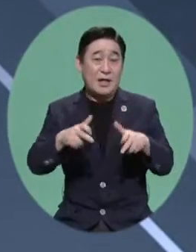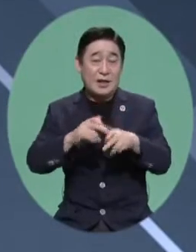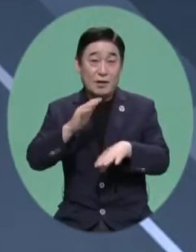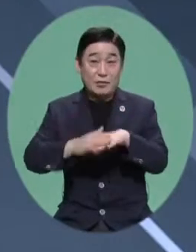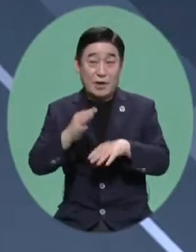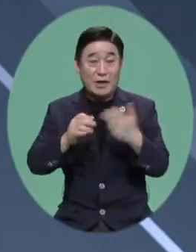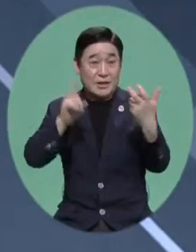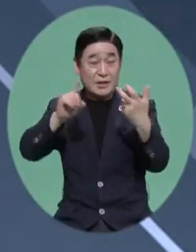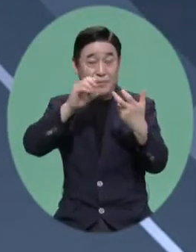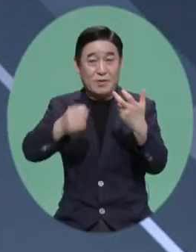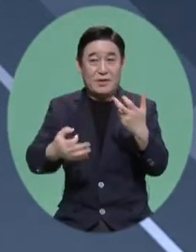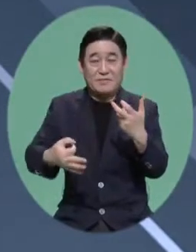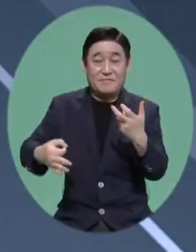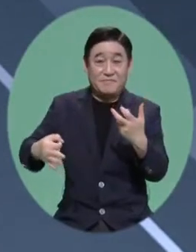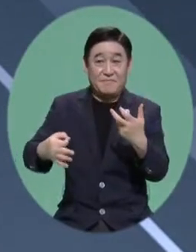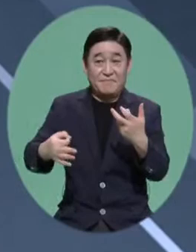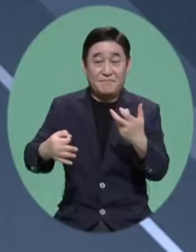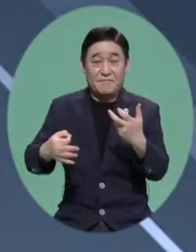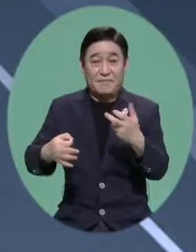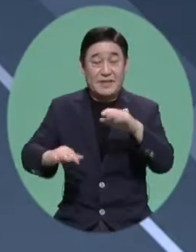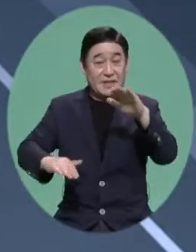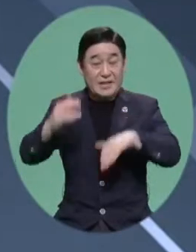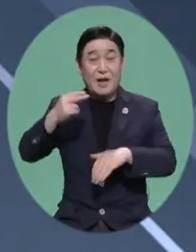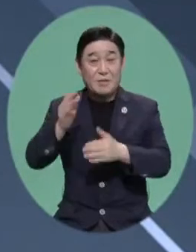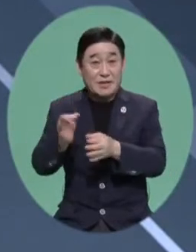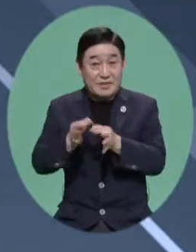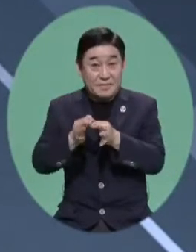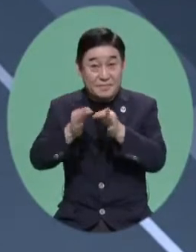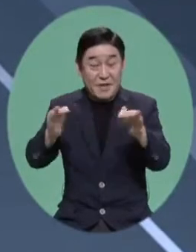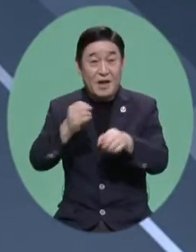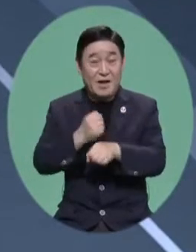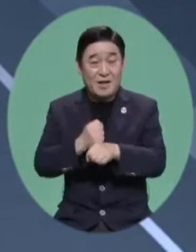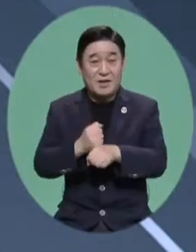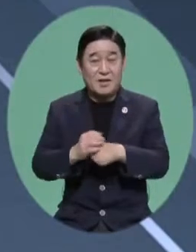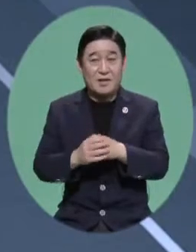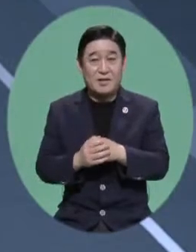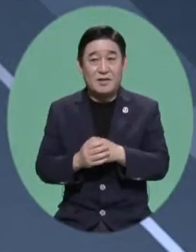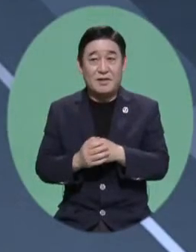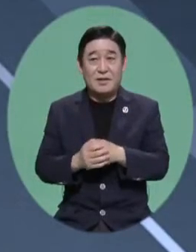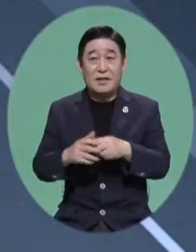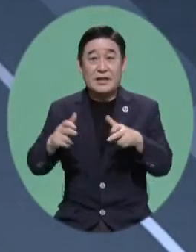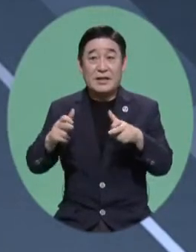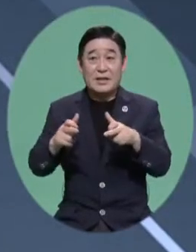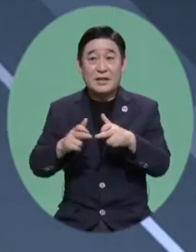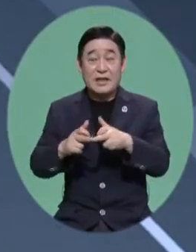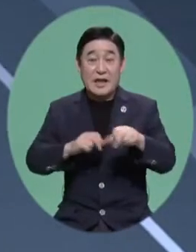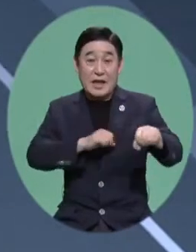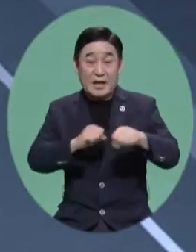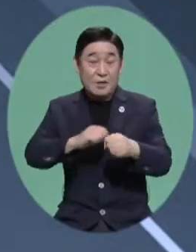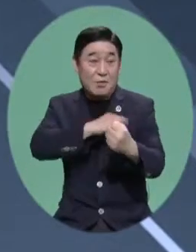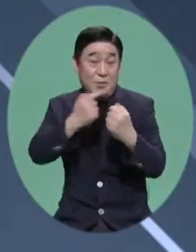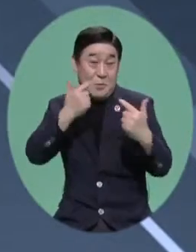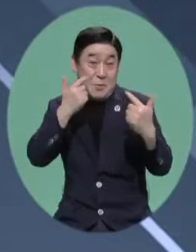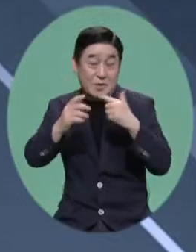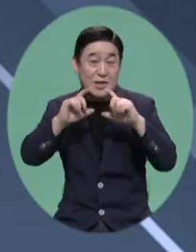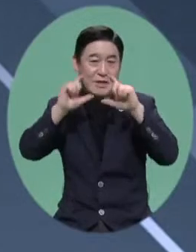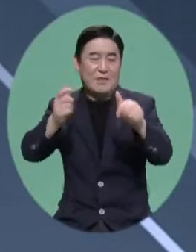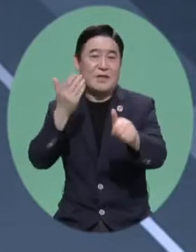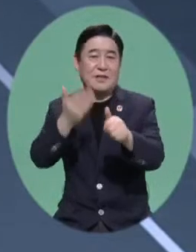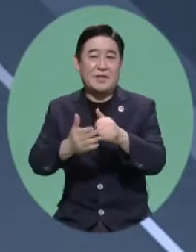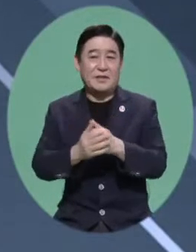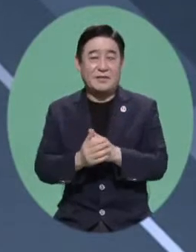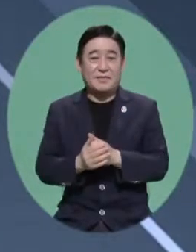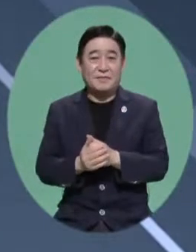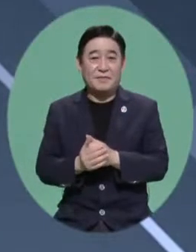70% 까지 전부 차별 없이 급하게 따이 말씀드립니다 장애인 이동권 도 제가 확실하게 보장해